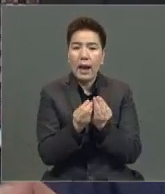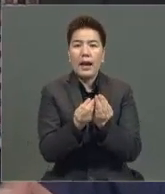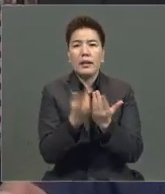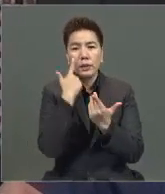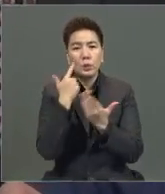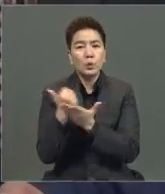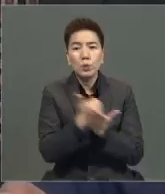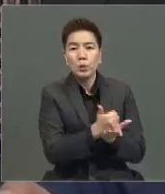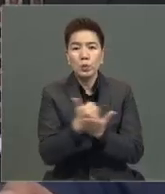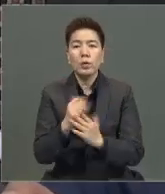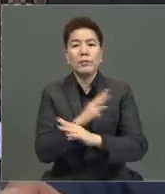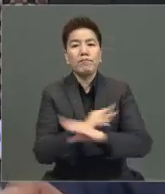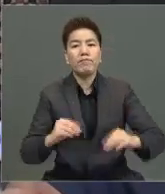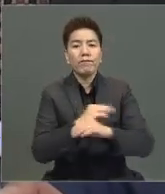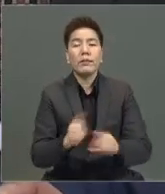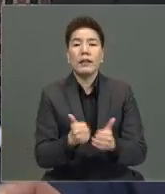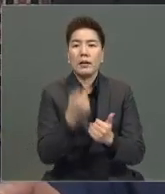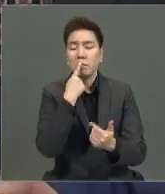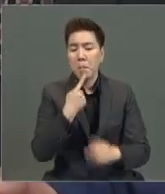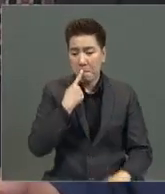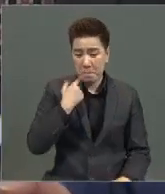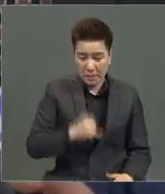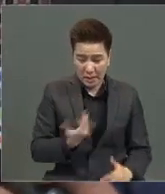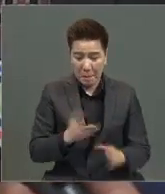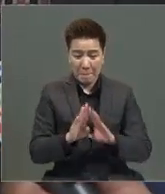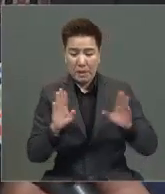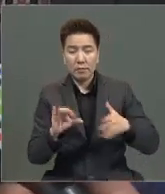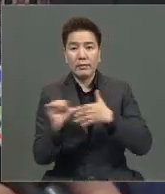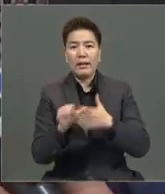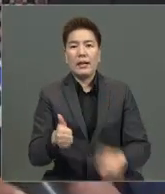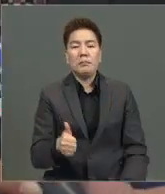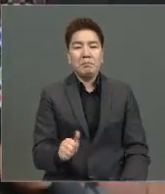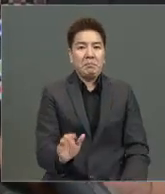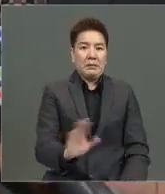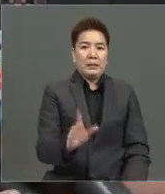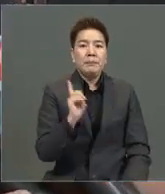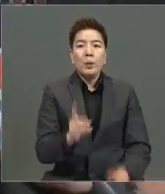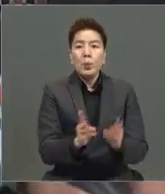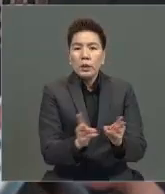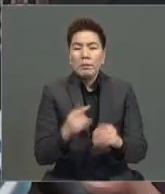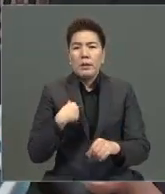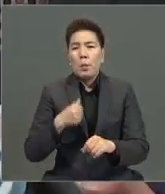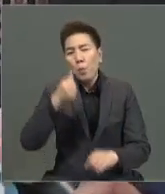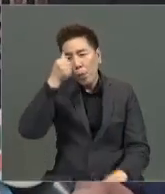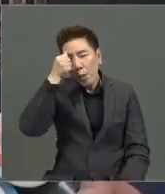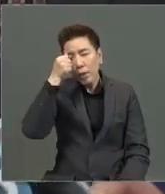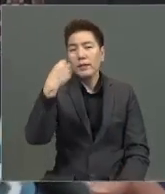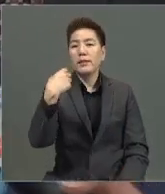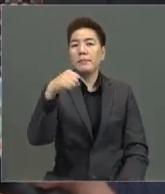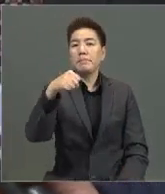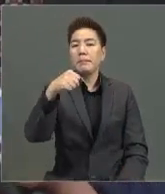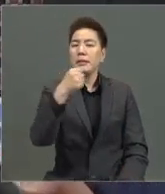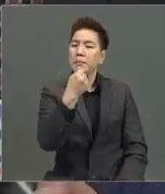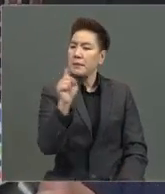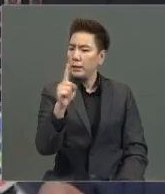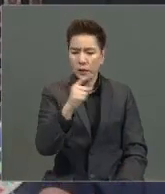และกันไม่ใช่ว่าเปิดปุ๊บติดปั๊บแล้วแก้ปัญหาได้เลยไม่ใช่อย่างนั้นนะครับแต่ว่ามันเป็นทางออกมีเวลาอีก10วัน11